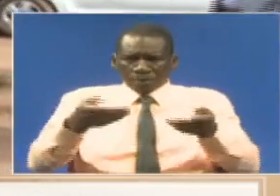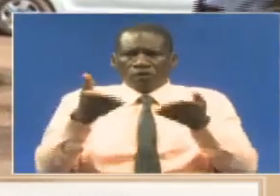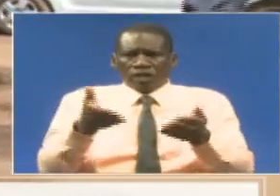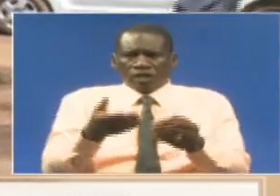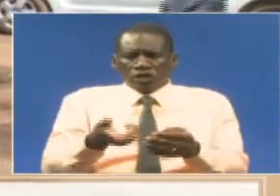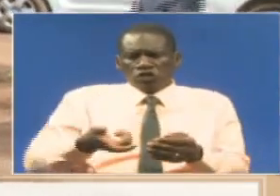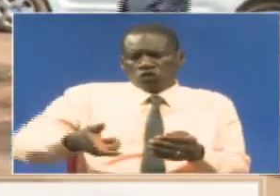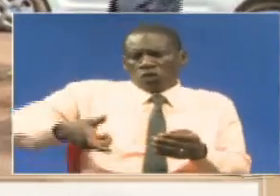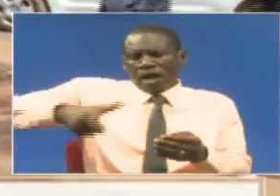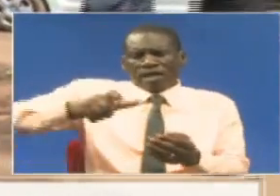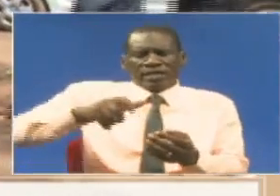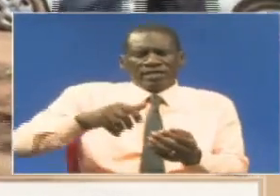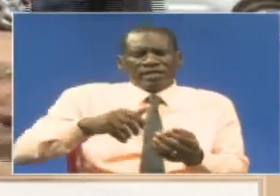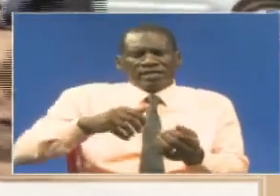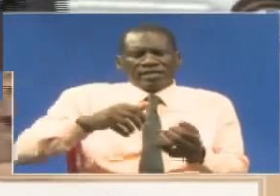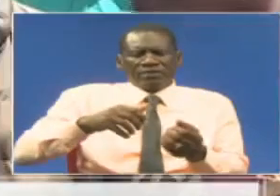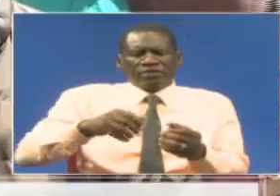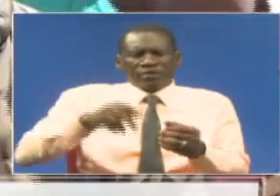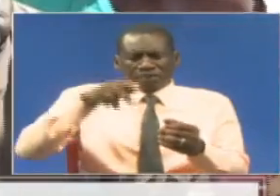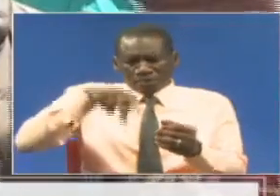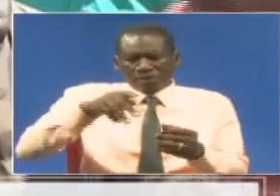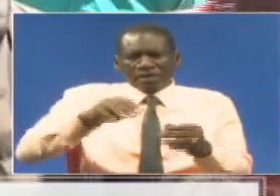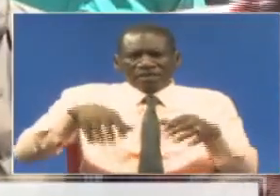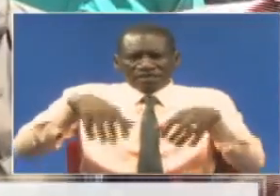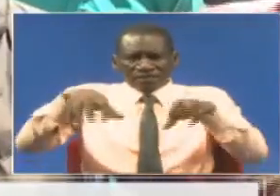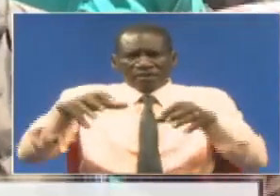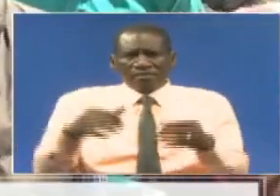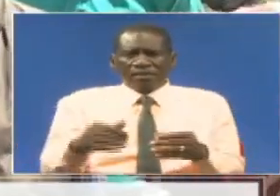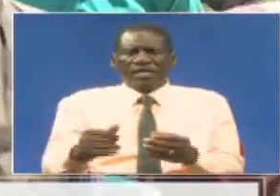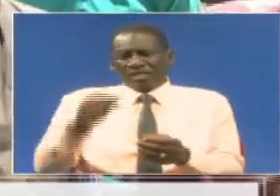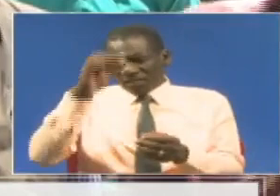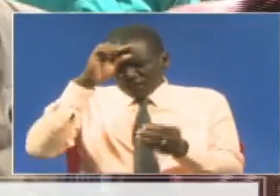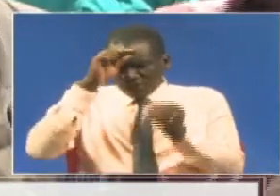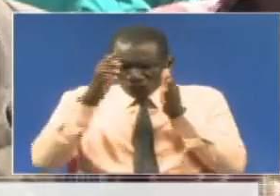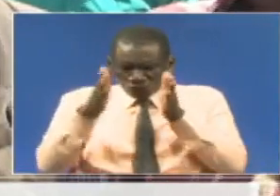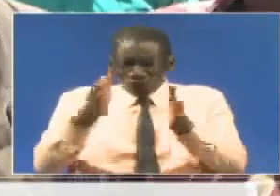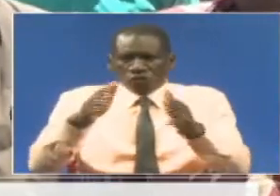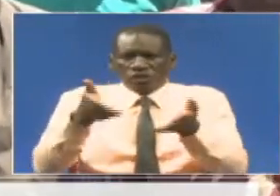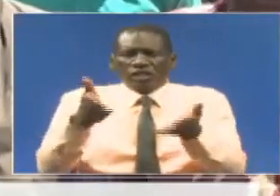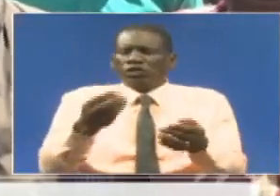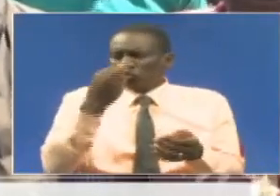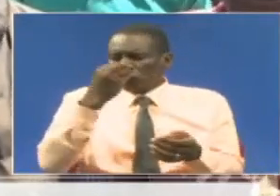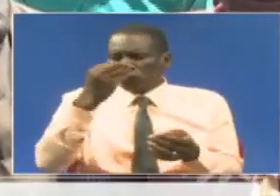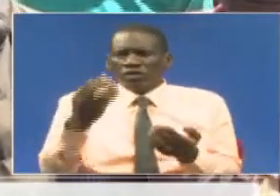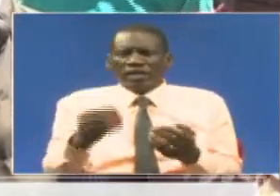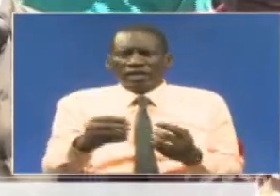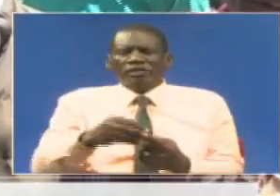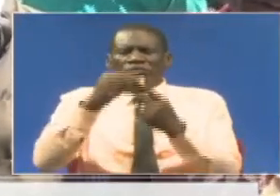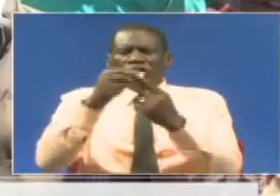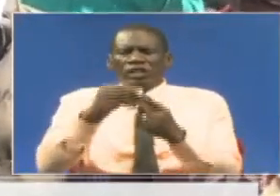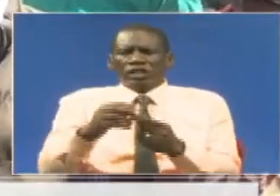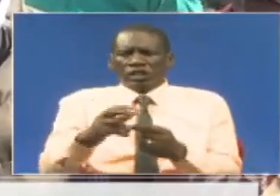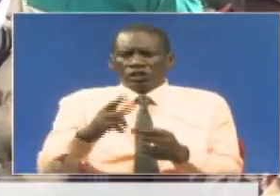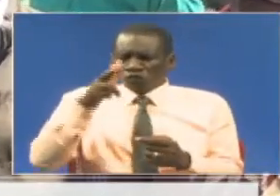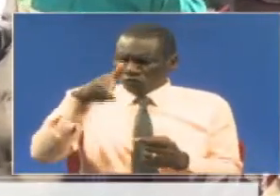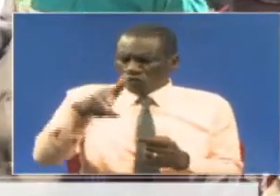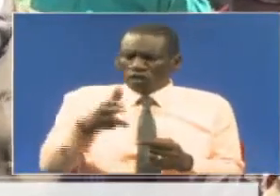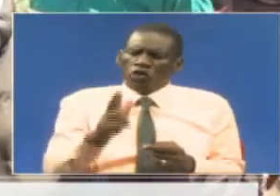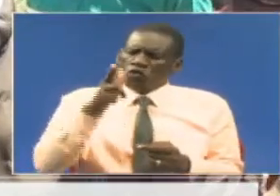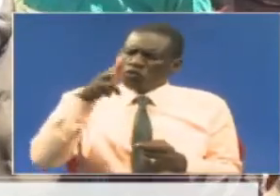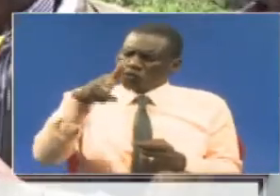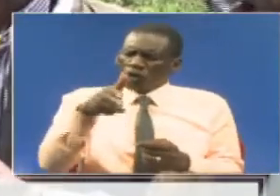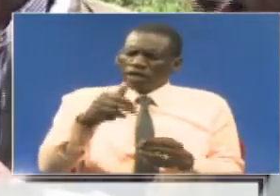kuongeza mazao katika mashamba yao. Naomba serikali iangalie sana sana mambo ya vyakula, hasa mafuta. Unajua mafuta ndio tegemeo